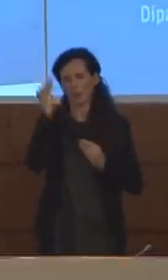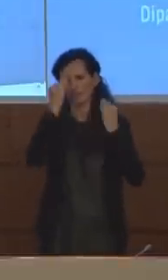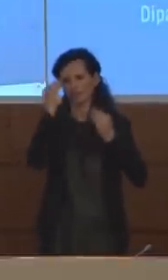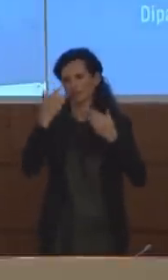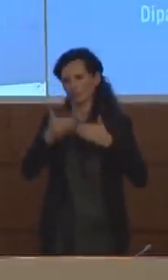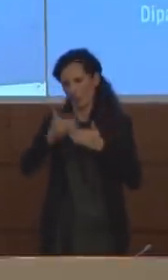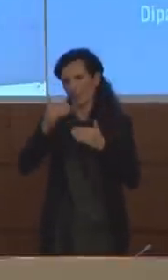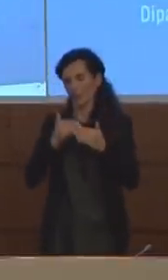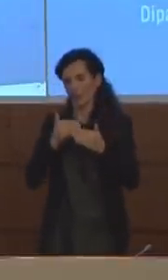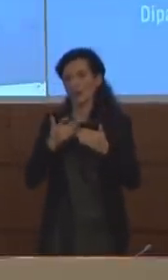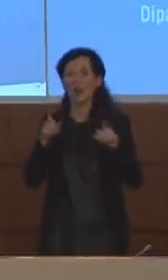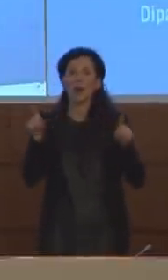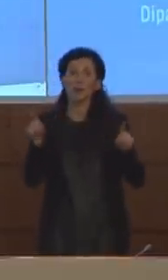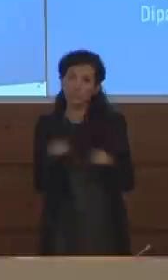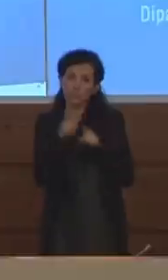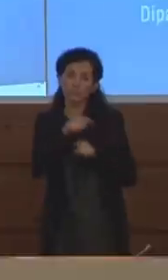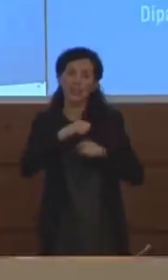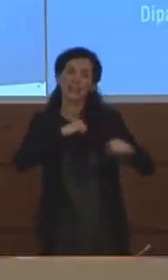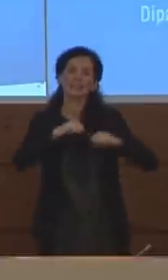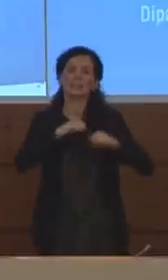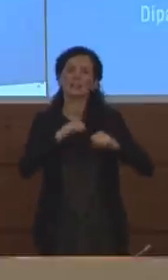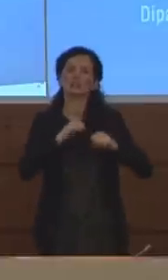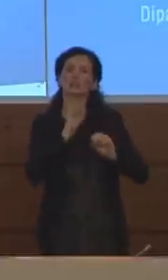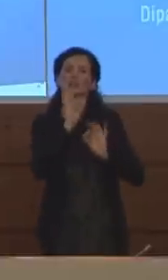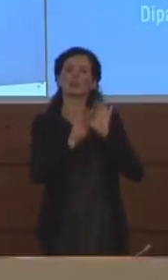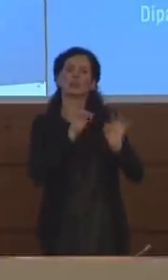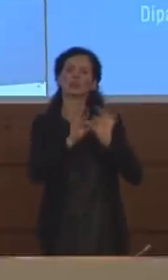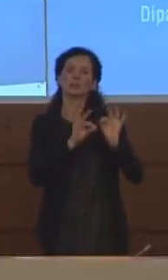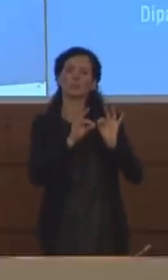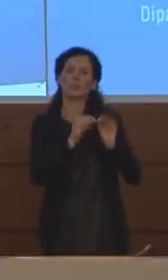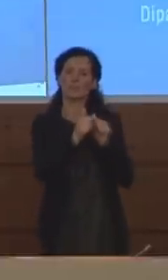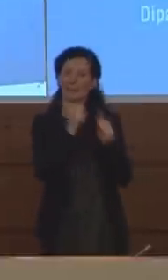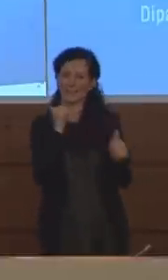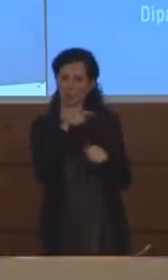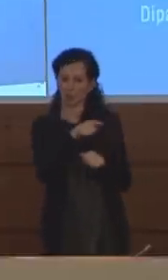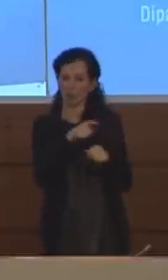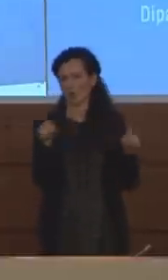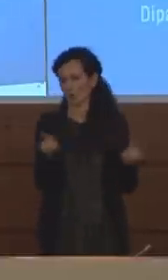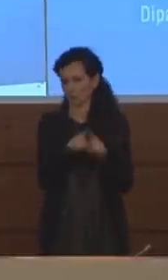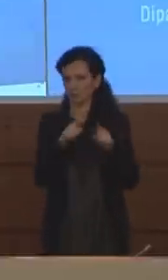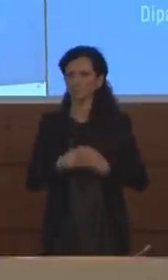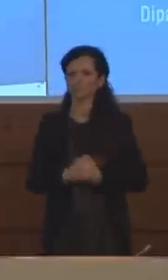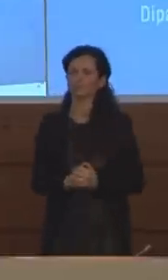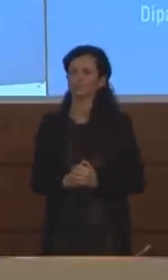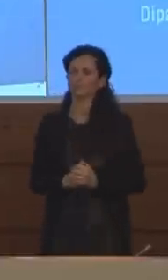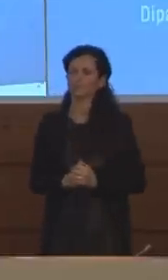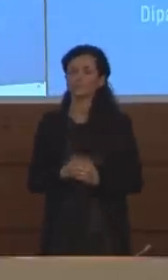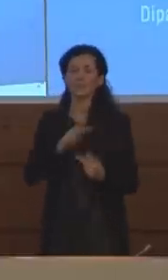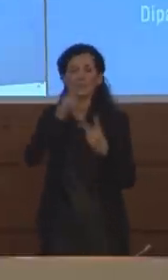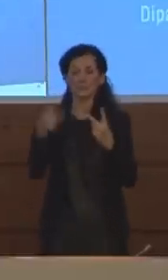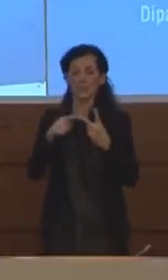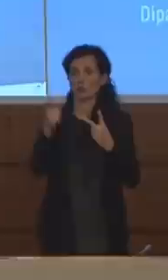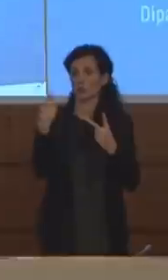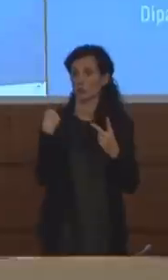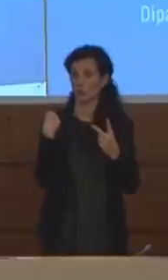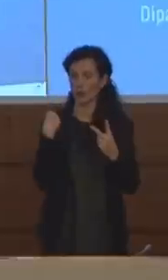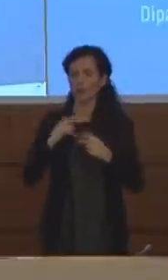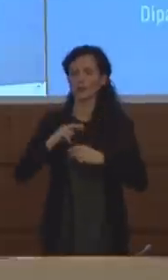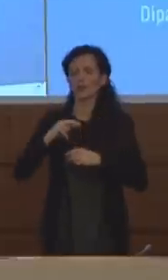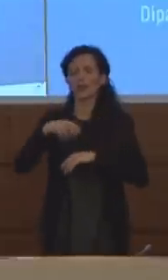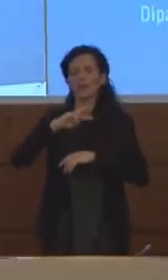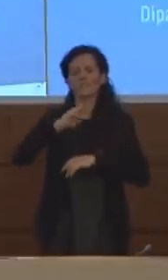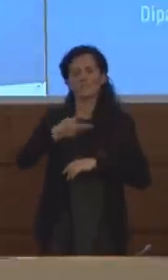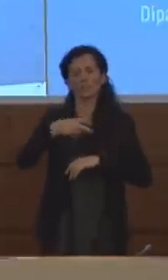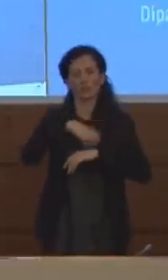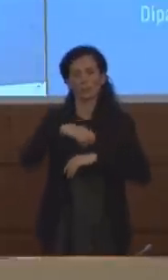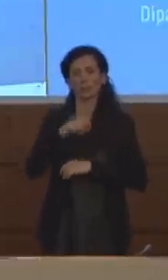dal dipartimento di preventiva la direzione per la prevenzione la seconda domanda è il tema quello del viceministro si leri